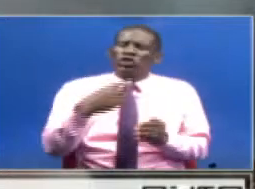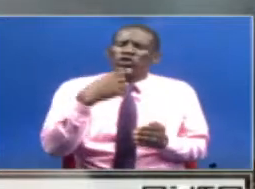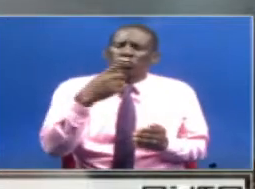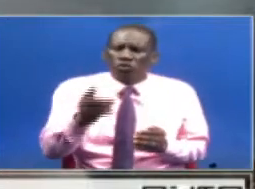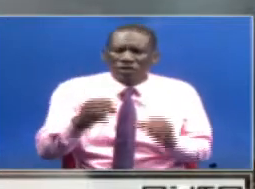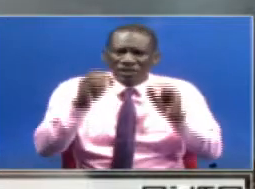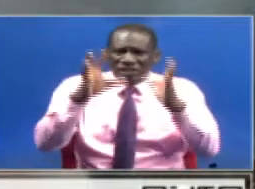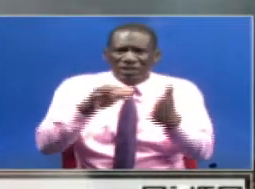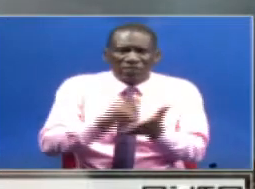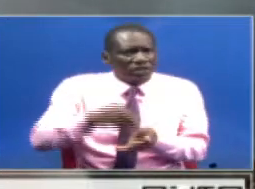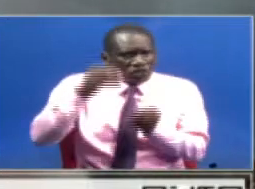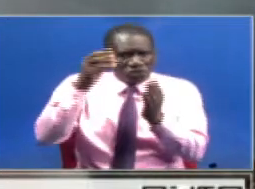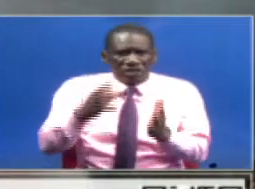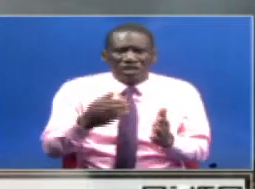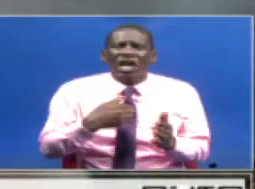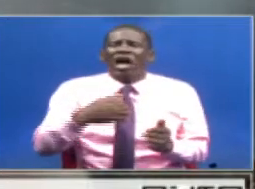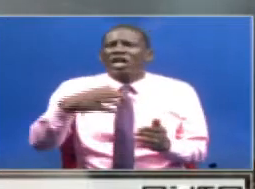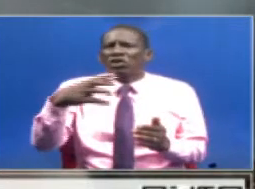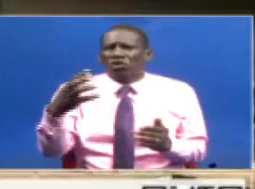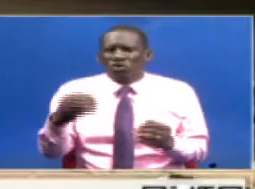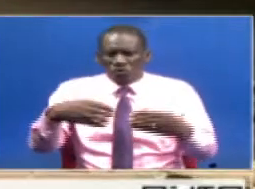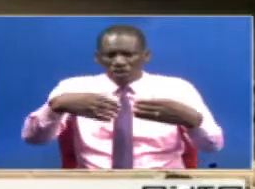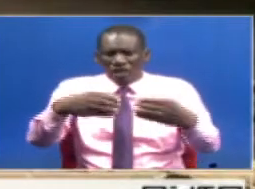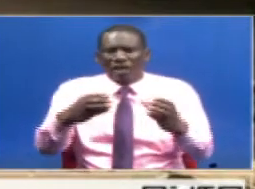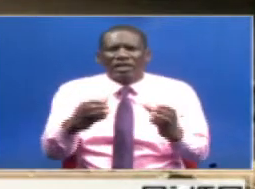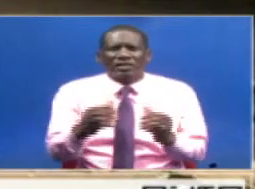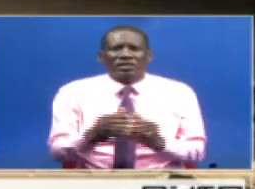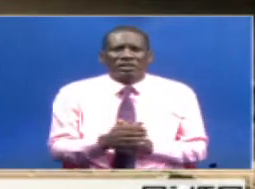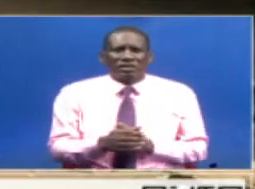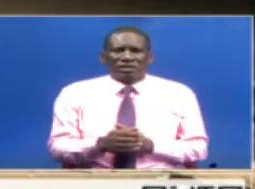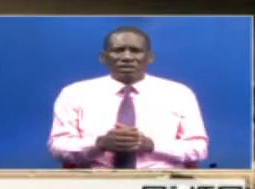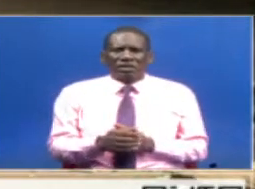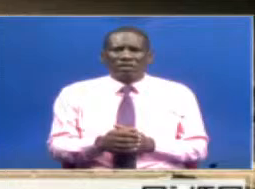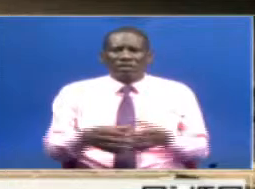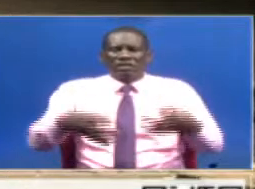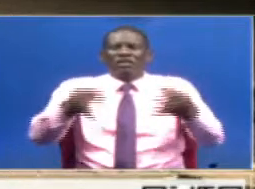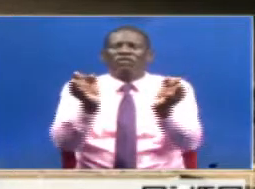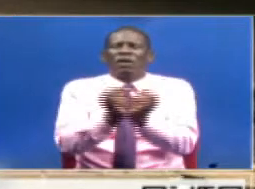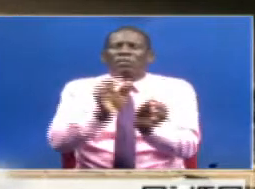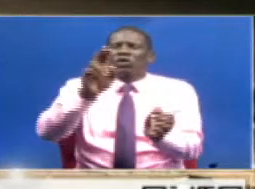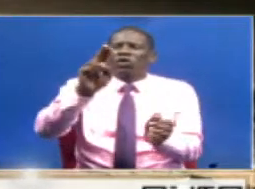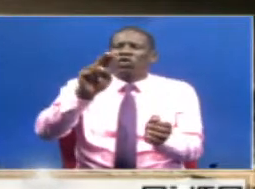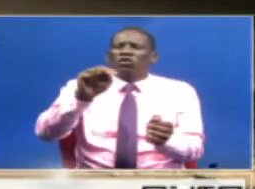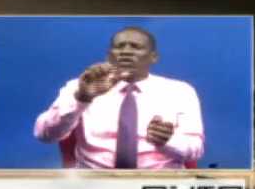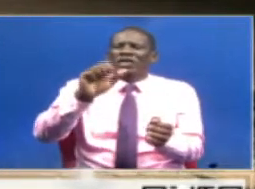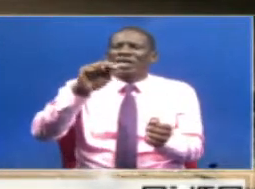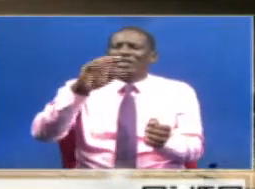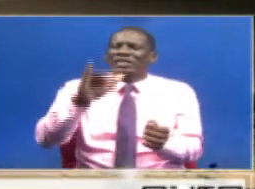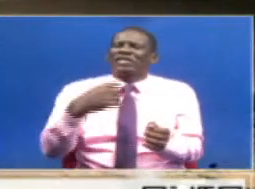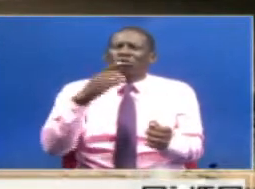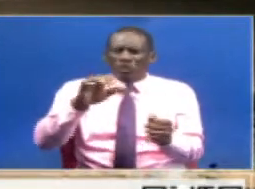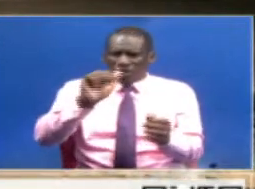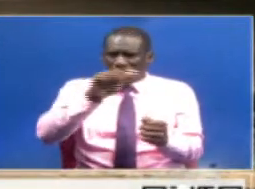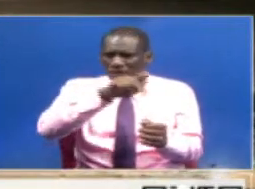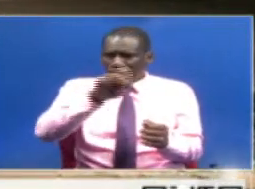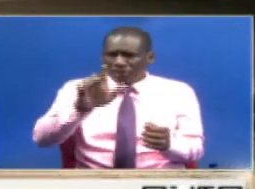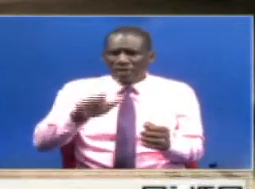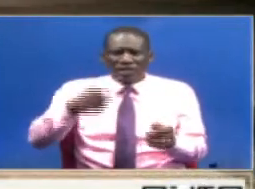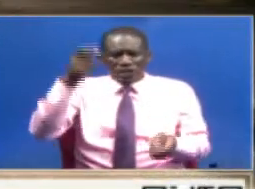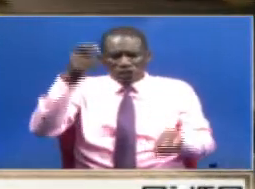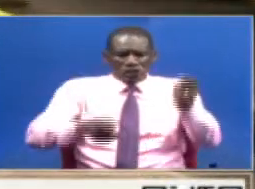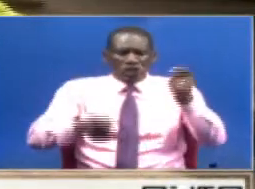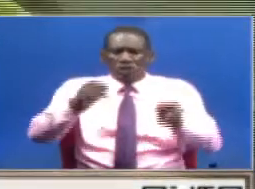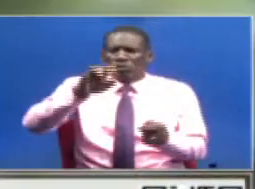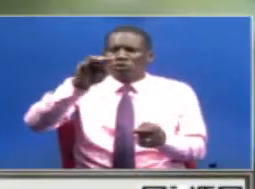that the student had gone to the classroom. Familia ya Nancy Njeri imesema itakata rufaa maamuzi ya Jaji